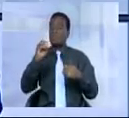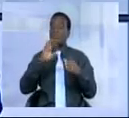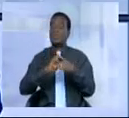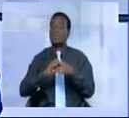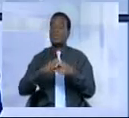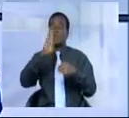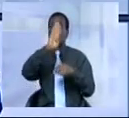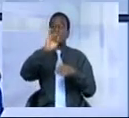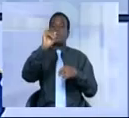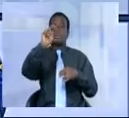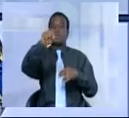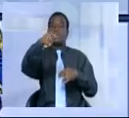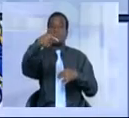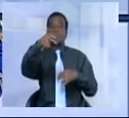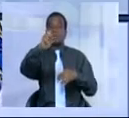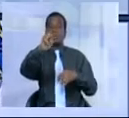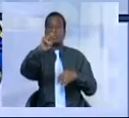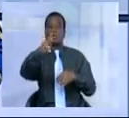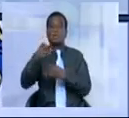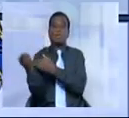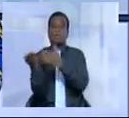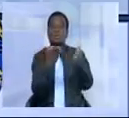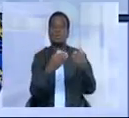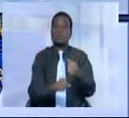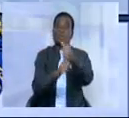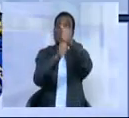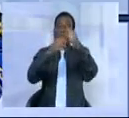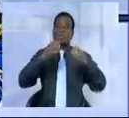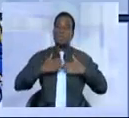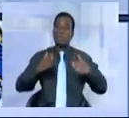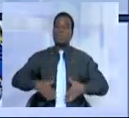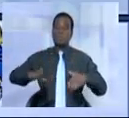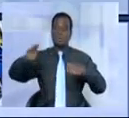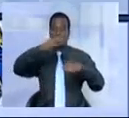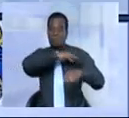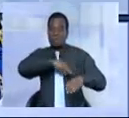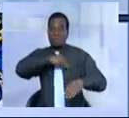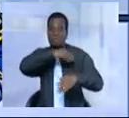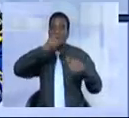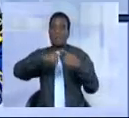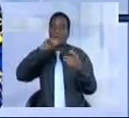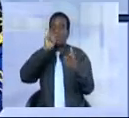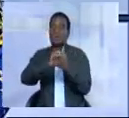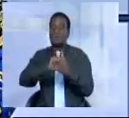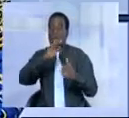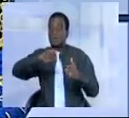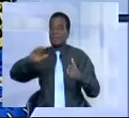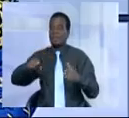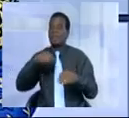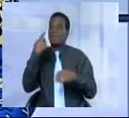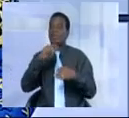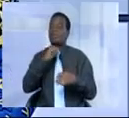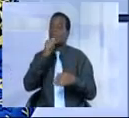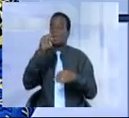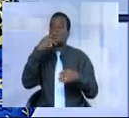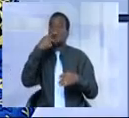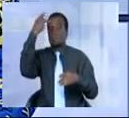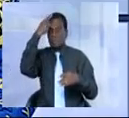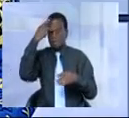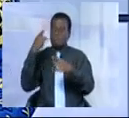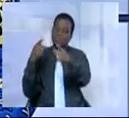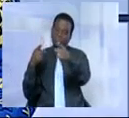dons en nature et en espèces, elles ont apporté leur soutien physique et moral à ces enfants orphelins ou abandonnés. Le reportage